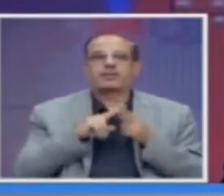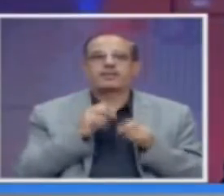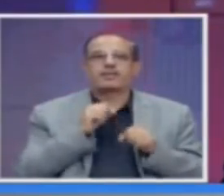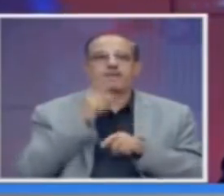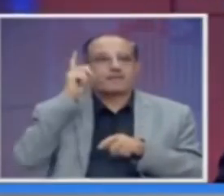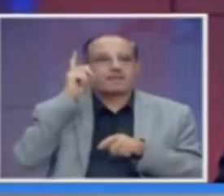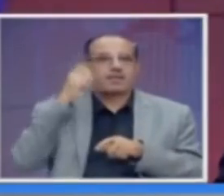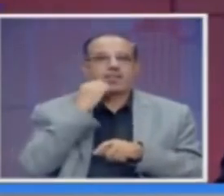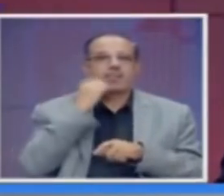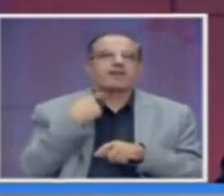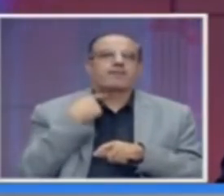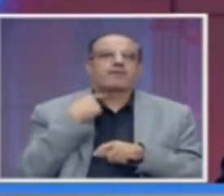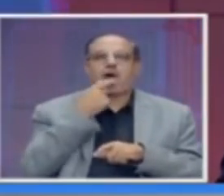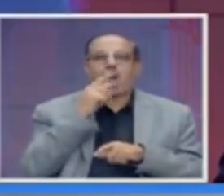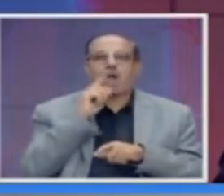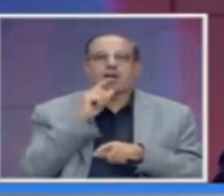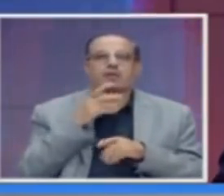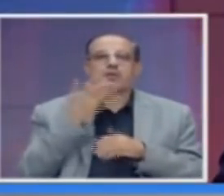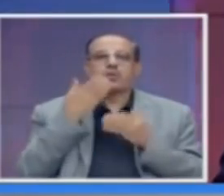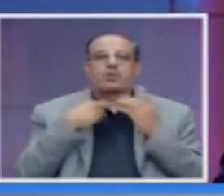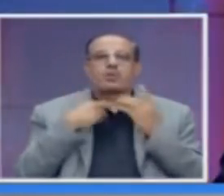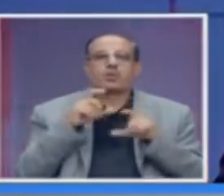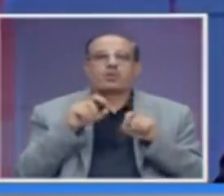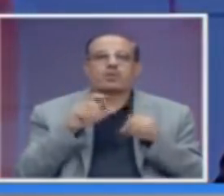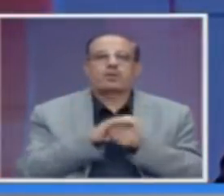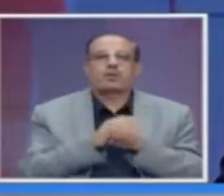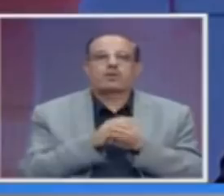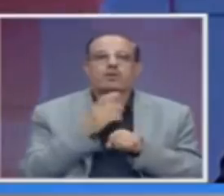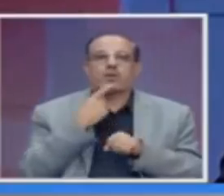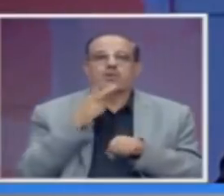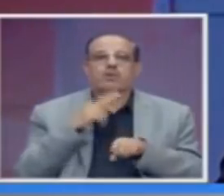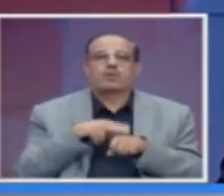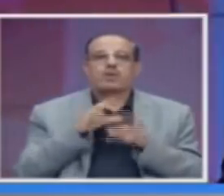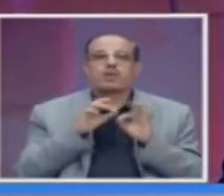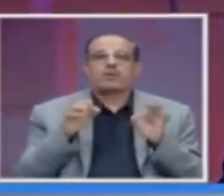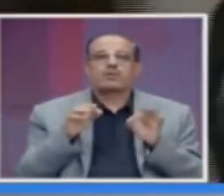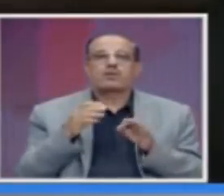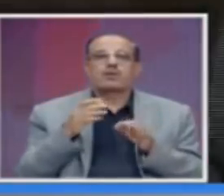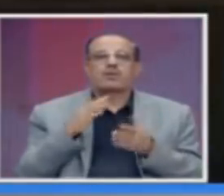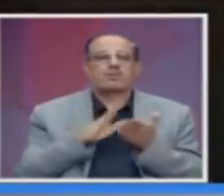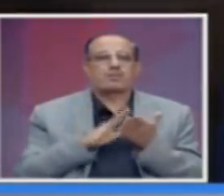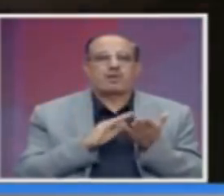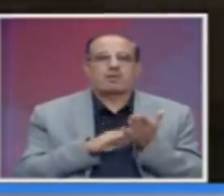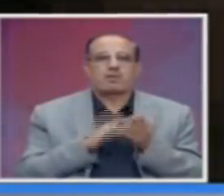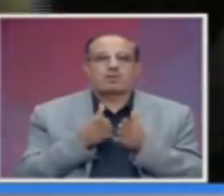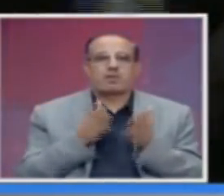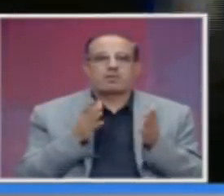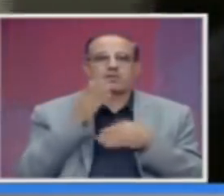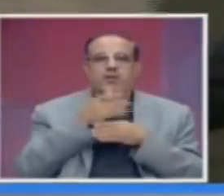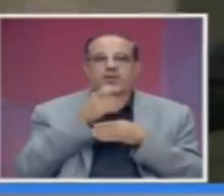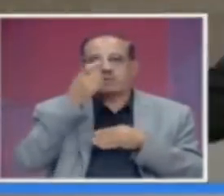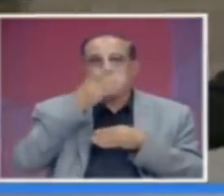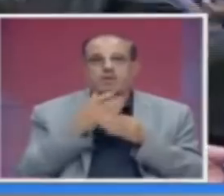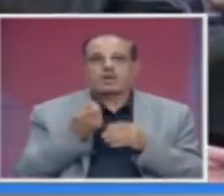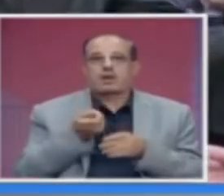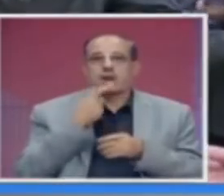التحرير الفلسطينية دكتور صائب عريقات الذي أصيب مؤخرا بفيروس كورونا، واصفا حالته بأنها حرجة. وأوضح